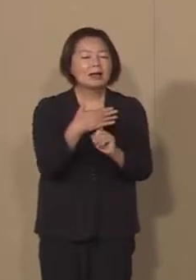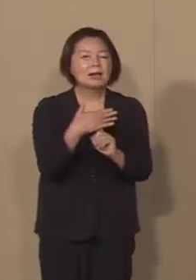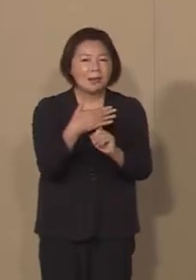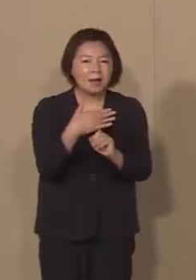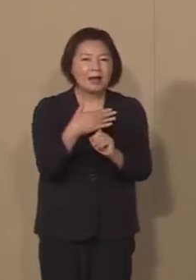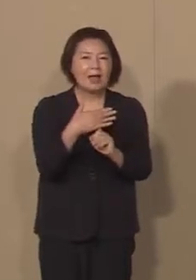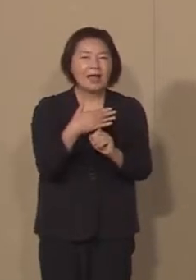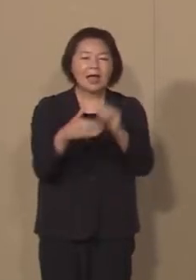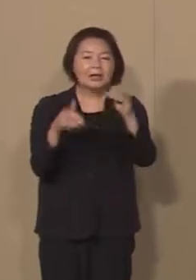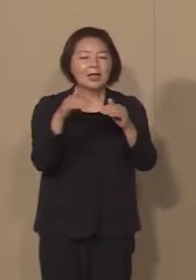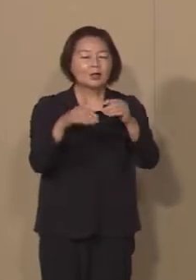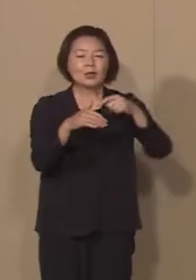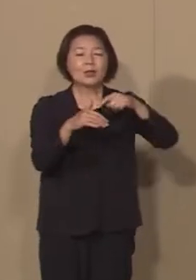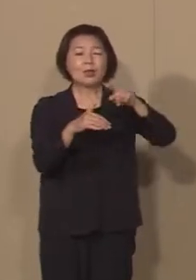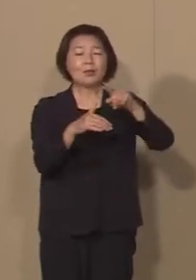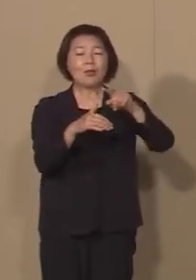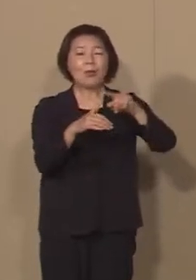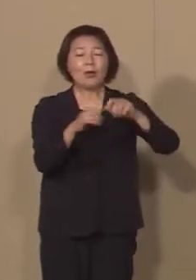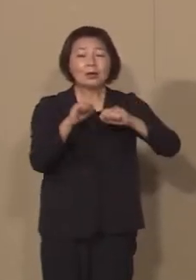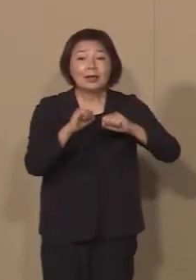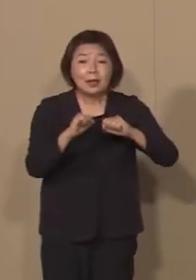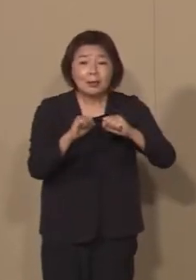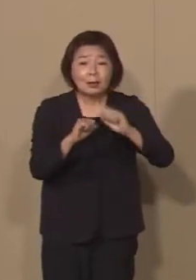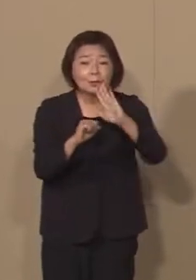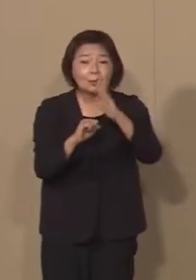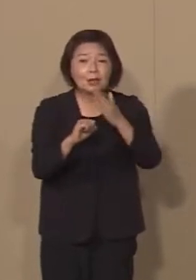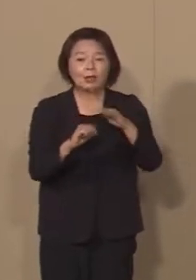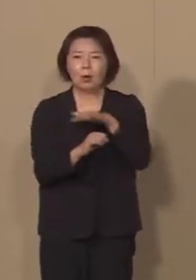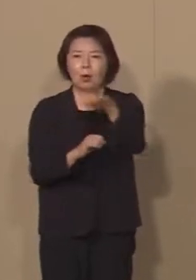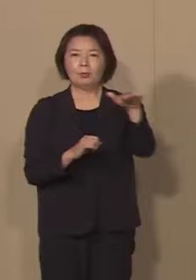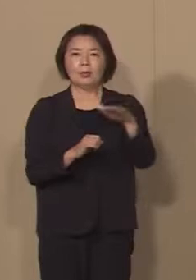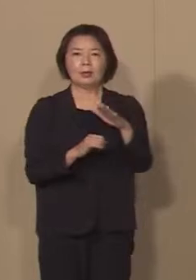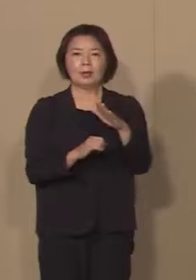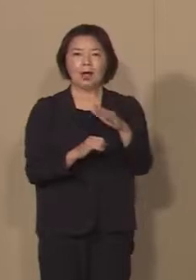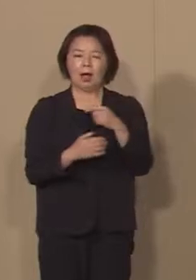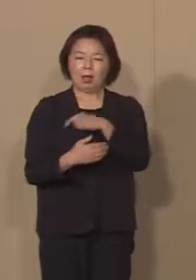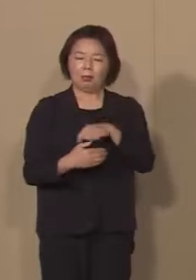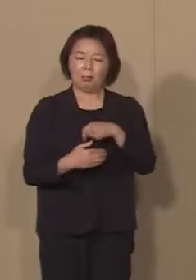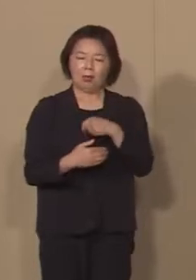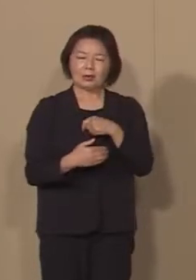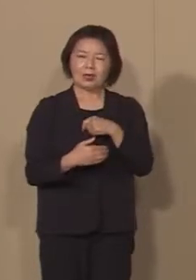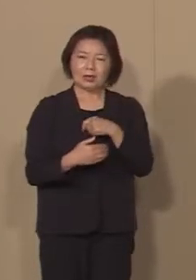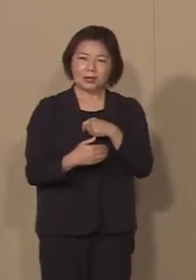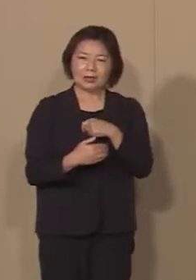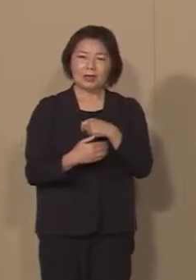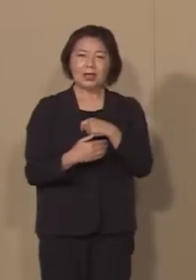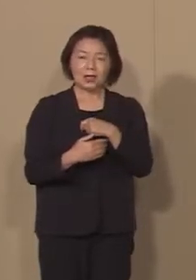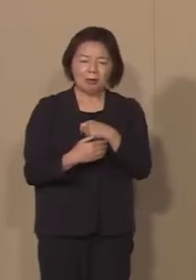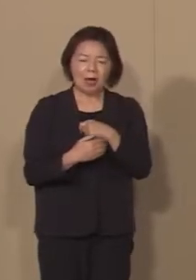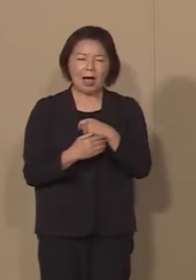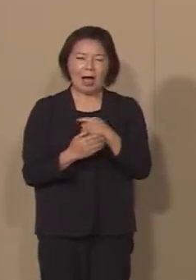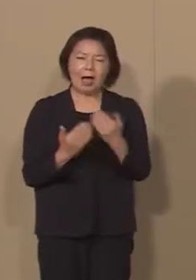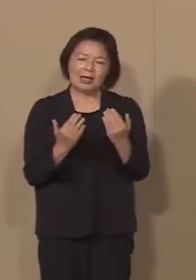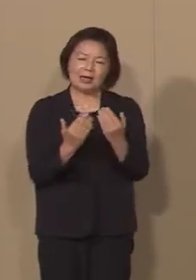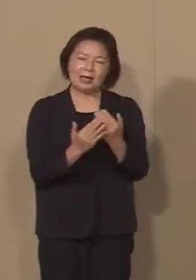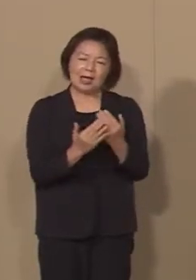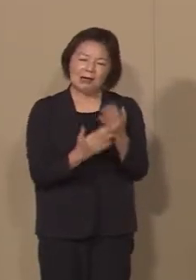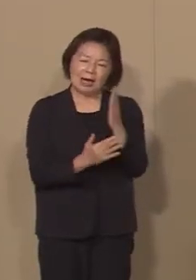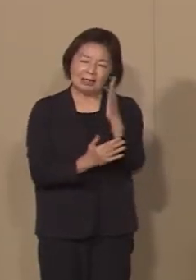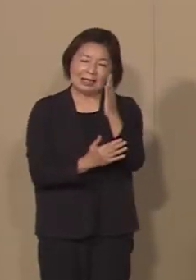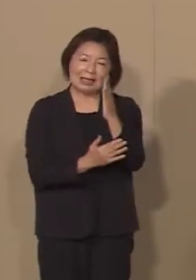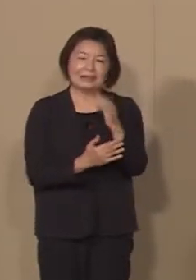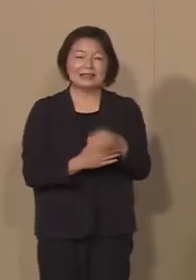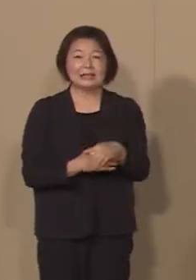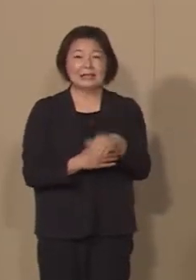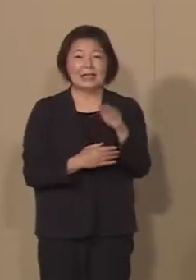かって言ってなんか頑張るんだけど結局みんなでも本音では変わらねーよと思っているから選挙行かないっていうよう